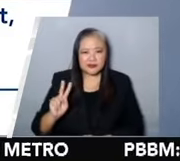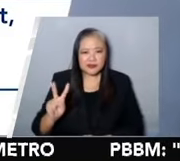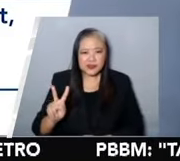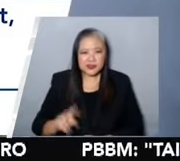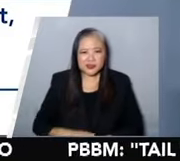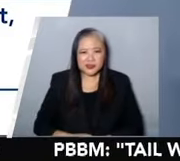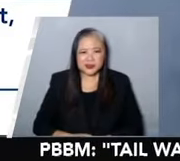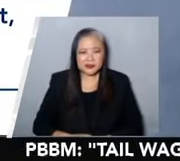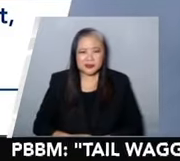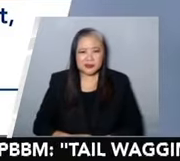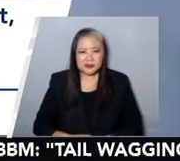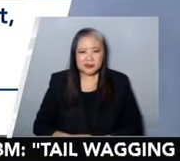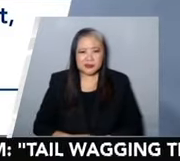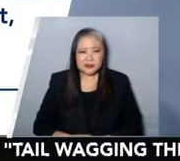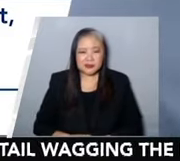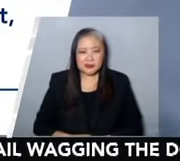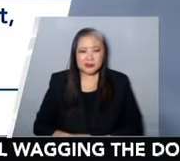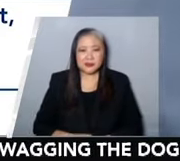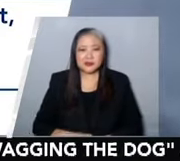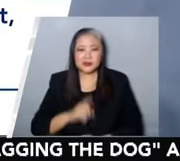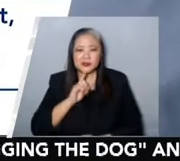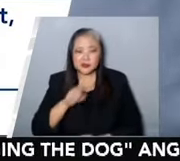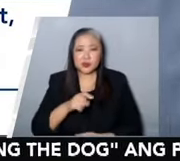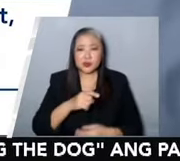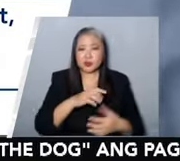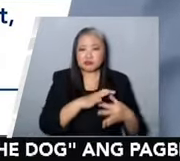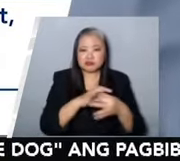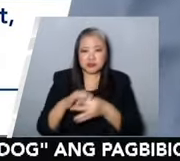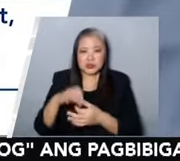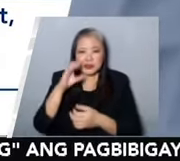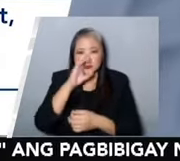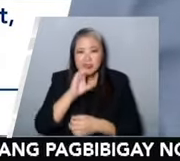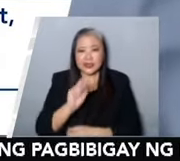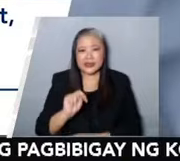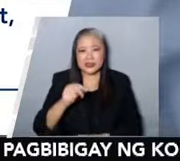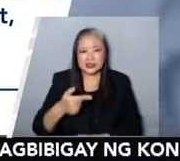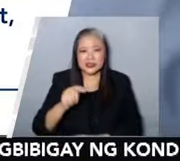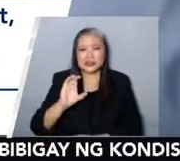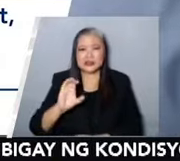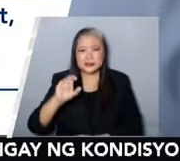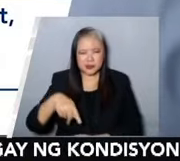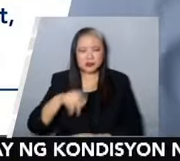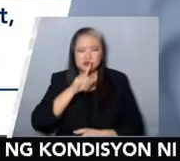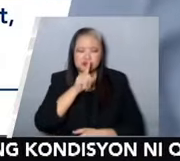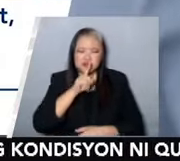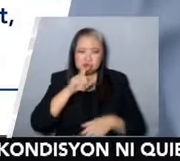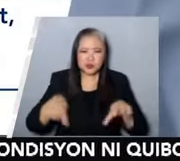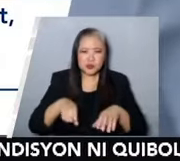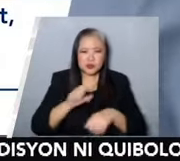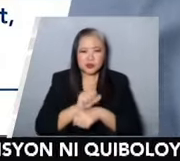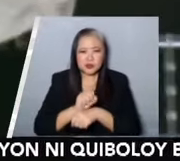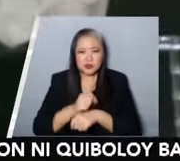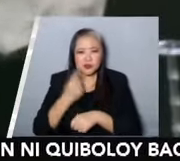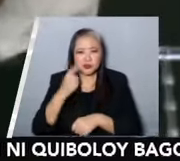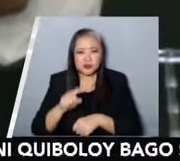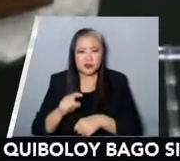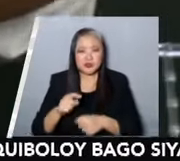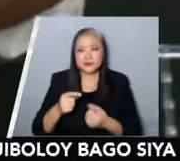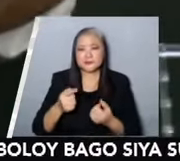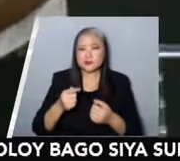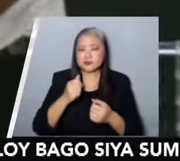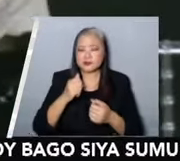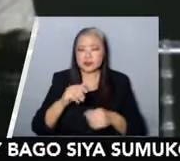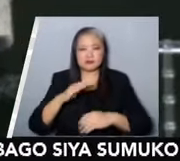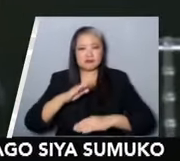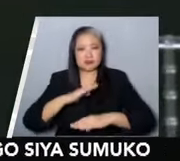cross Cebu Negros and Panay. NGCP is working hard for the stability of the energy. Bukod sa